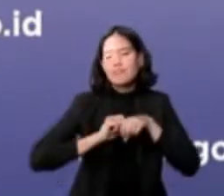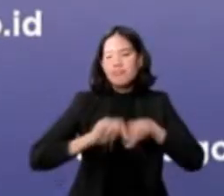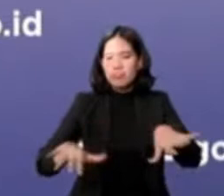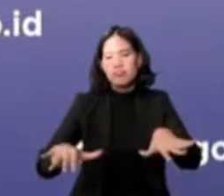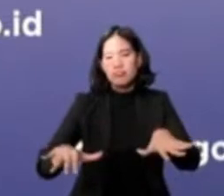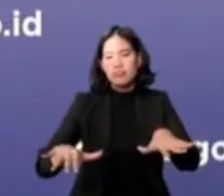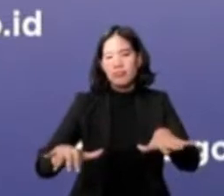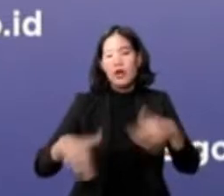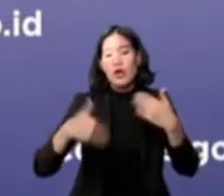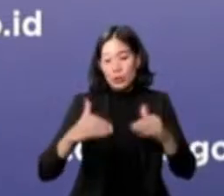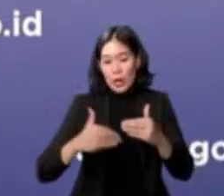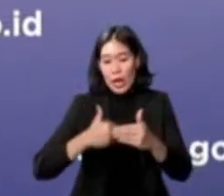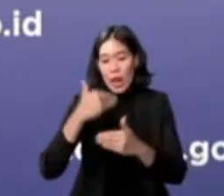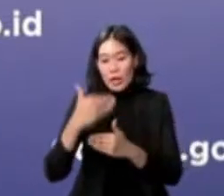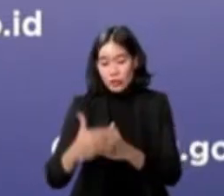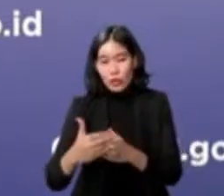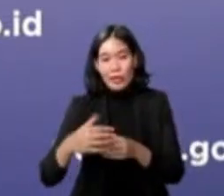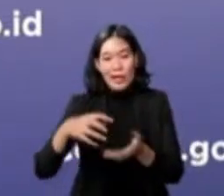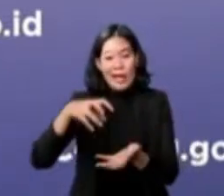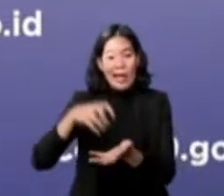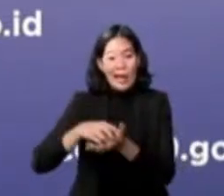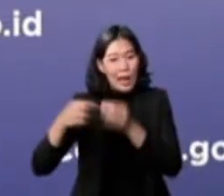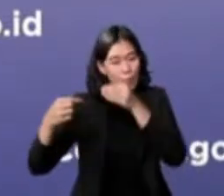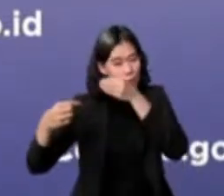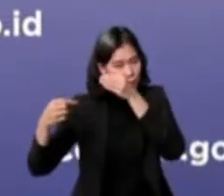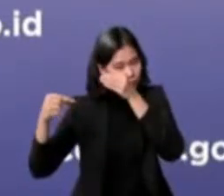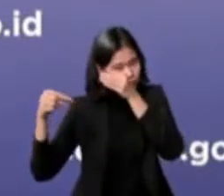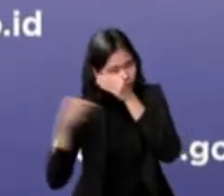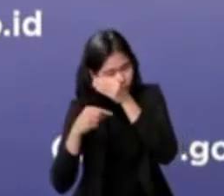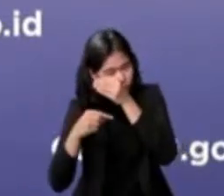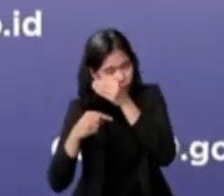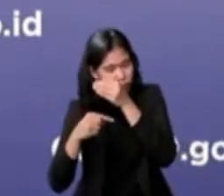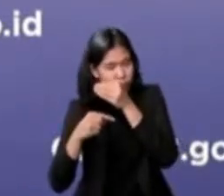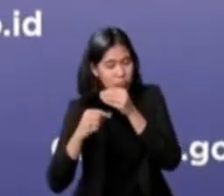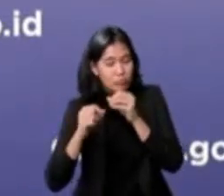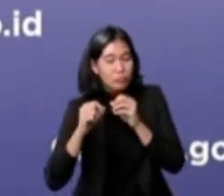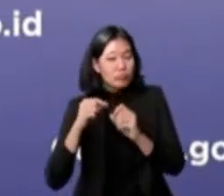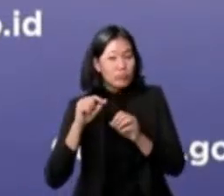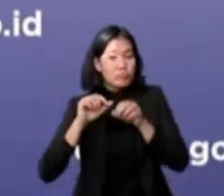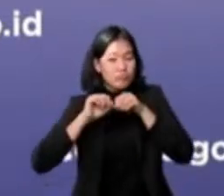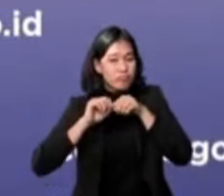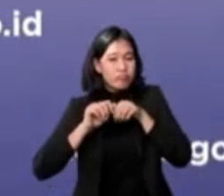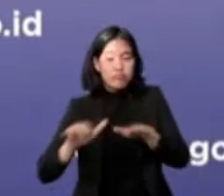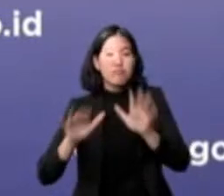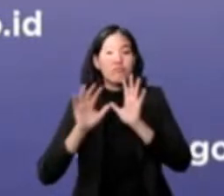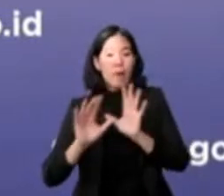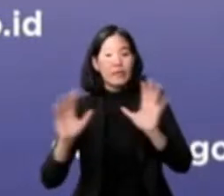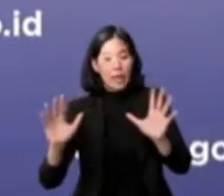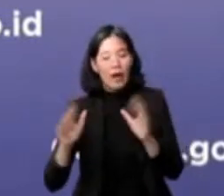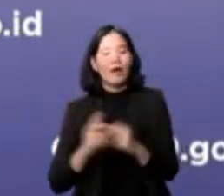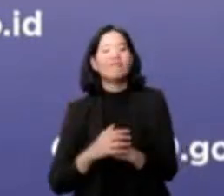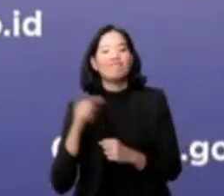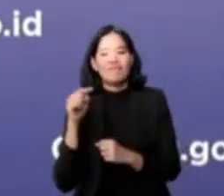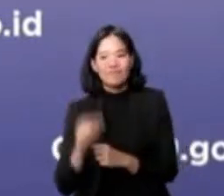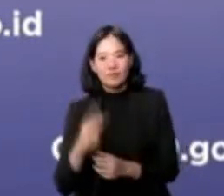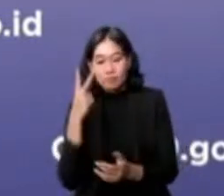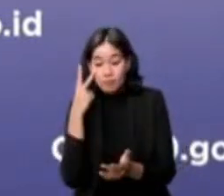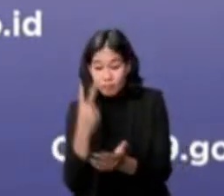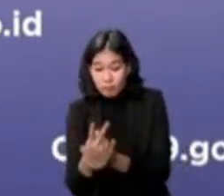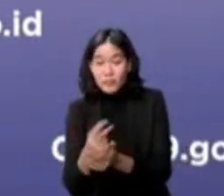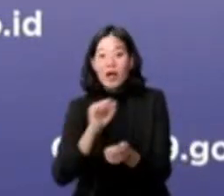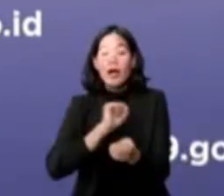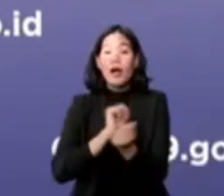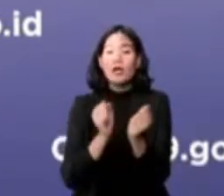kemudian dilanjutkan dengan pemeriksaan laboratorium yang masif. Inilah yang kemudian kita